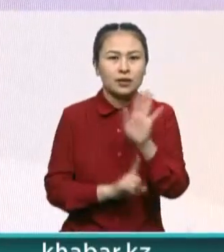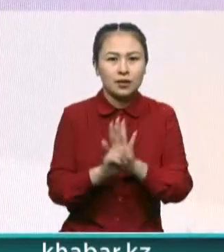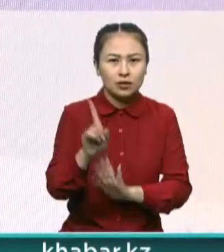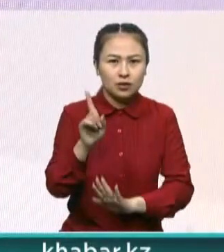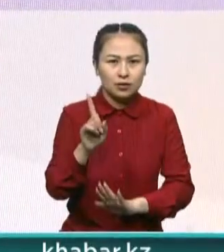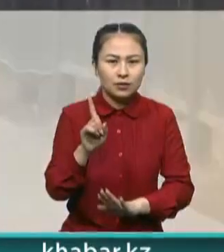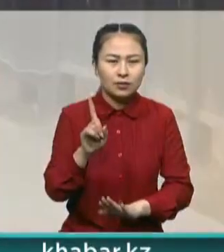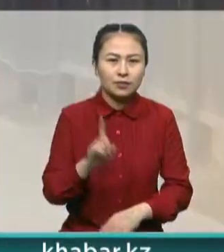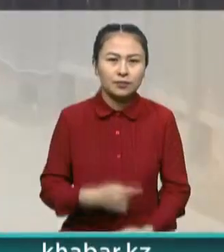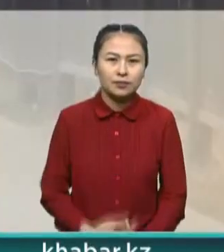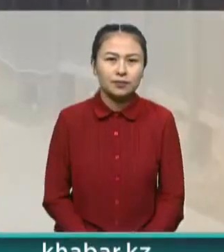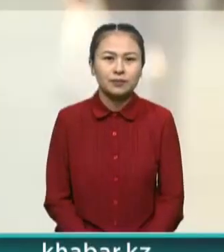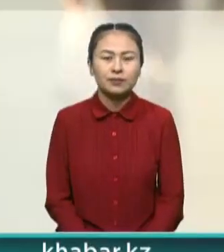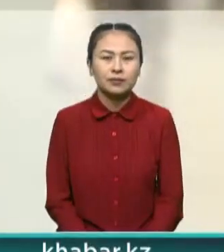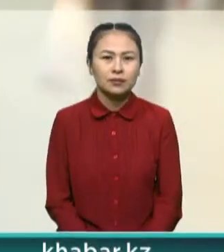іс қозғалды.